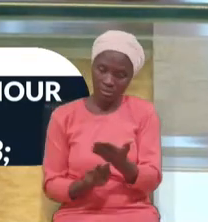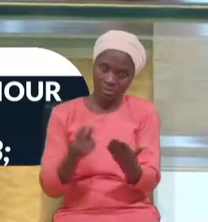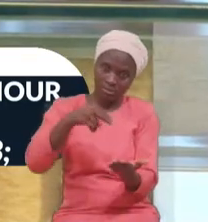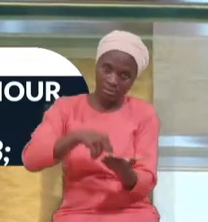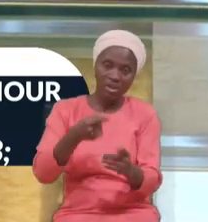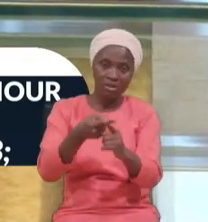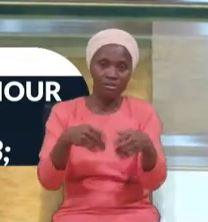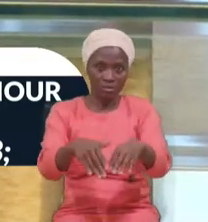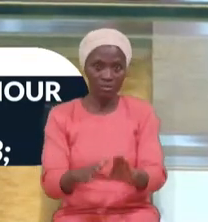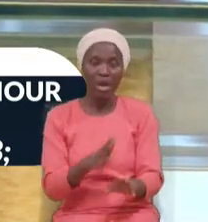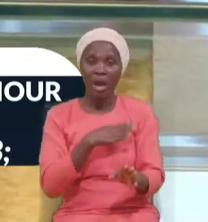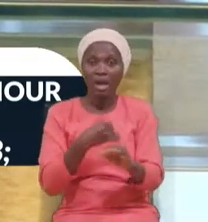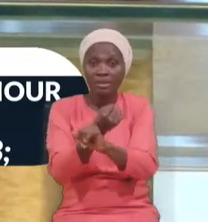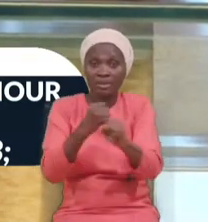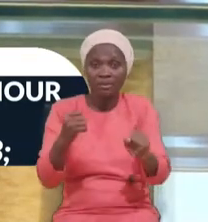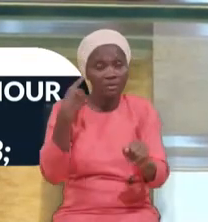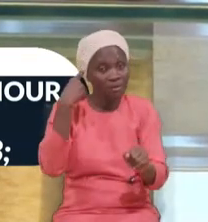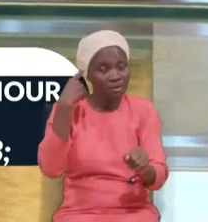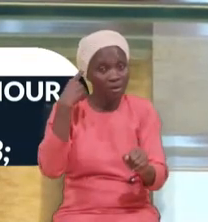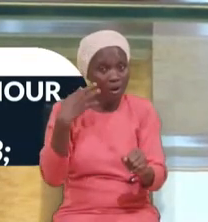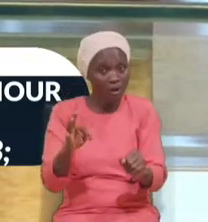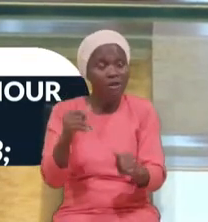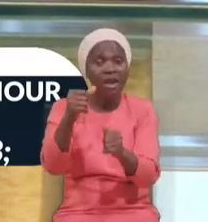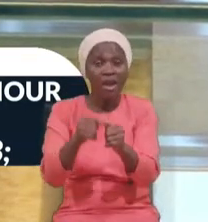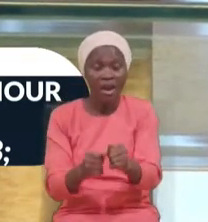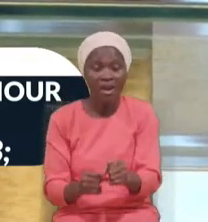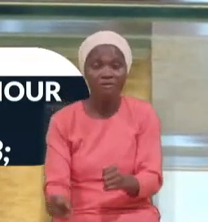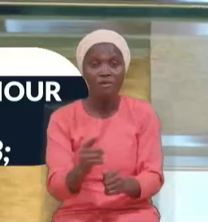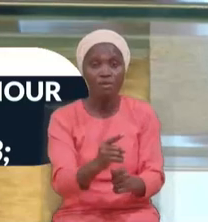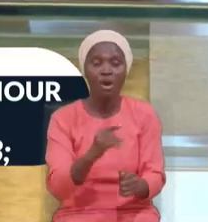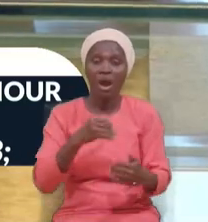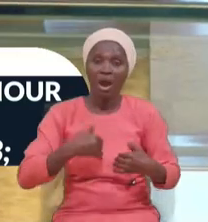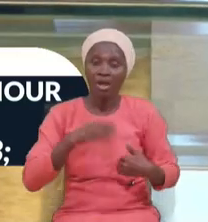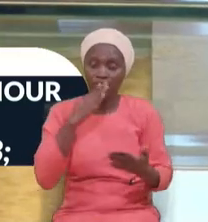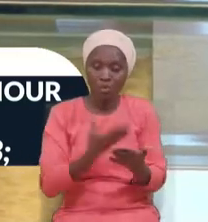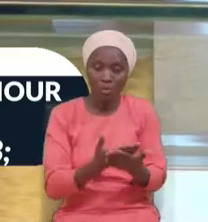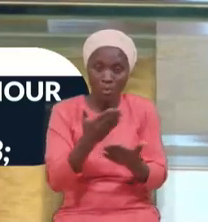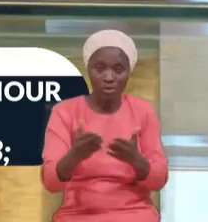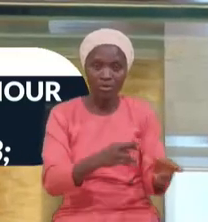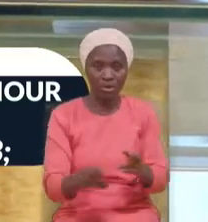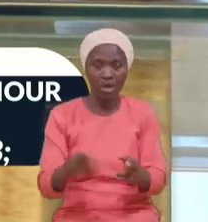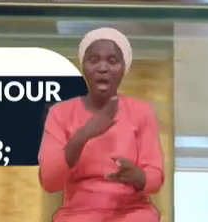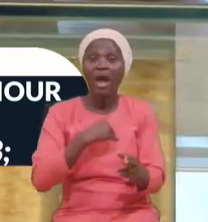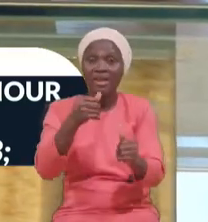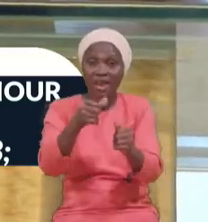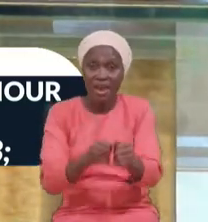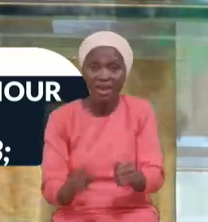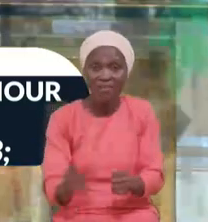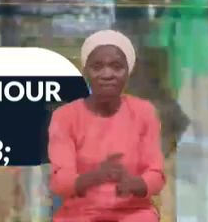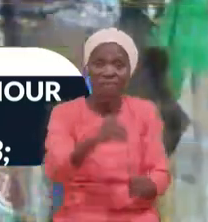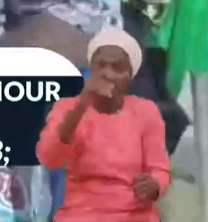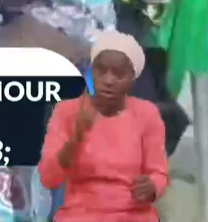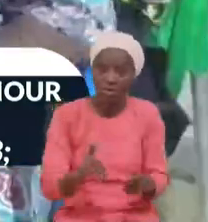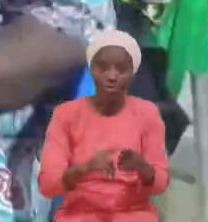des morts. Et le salut de tout le monde a été acquis. Et tout le monde doit savoir